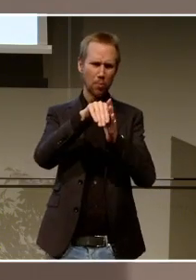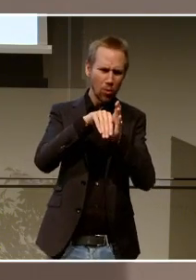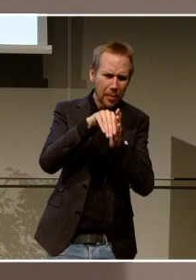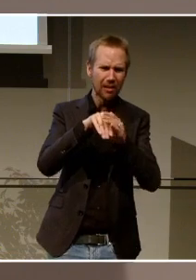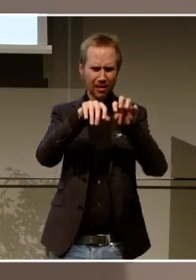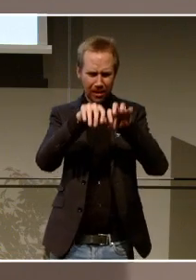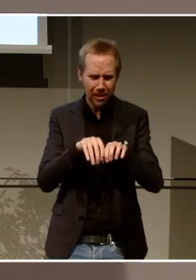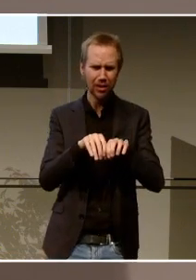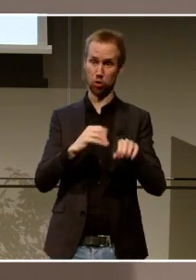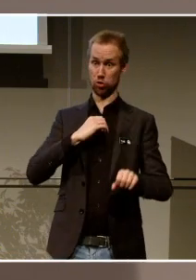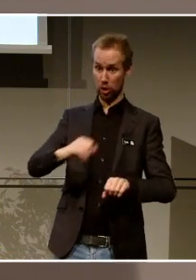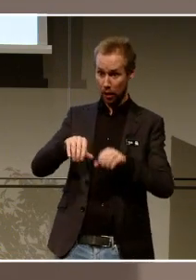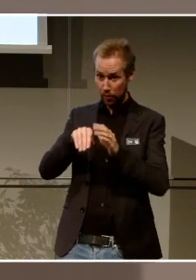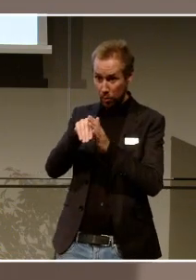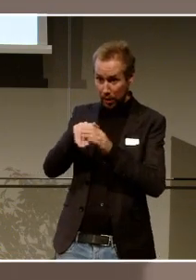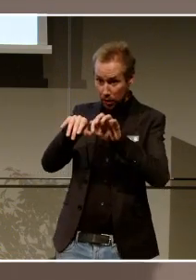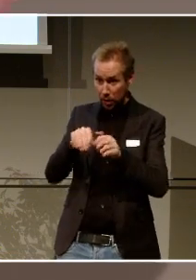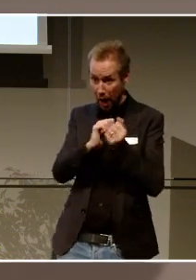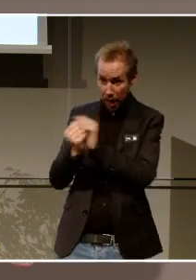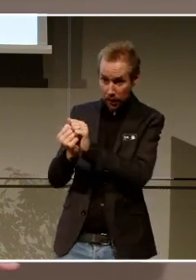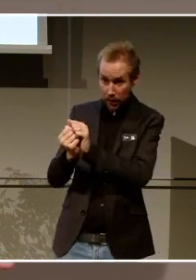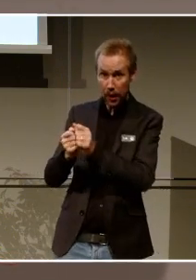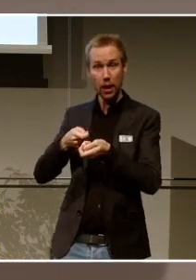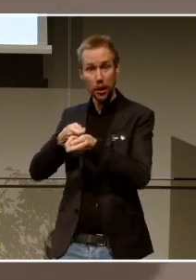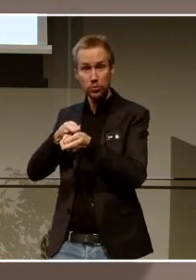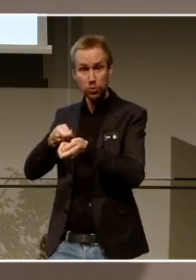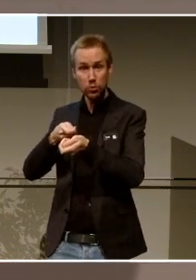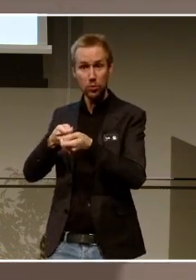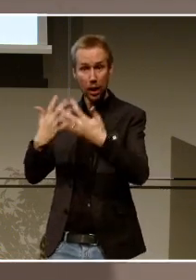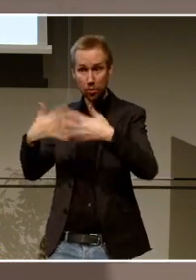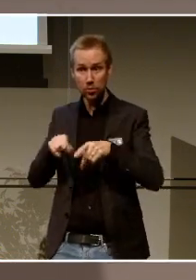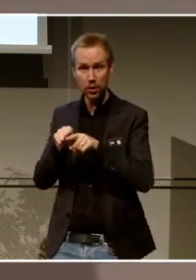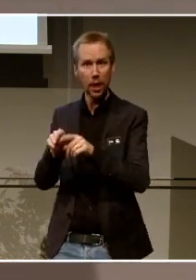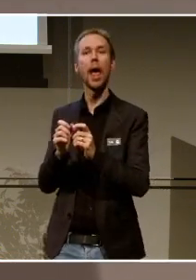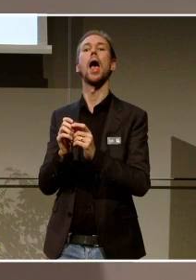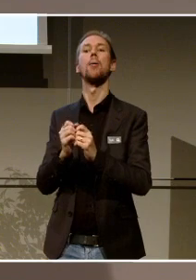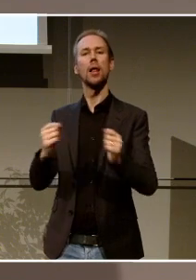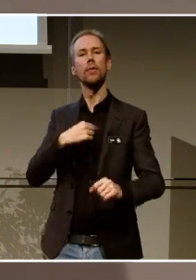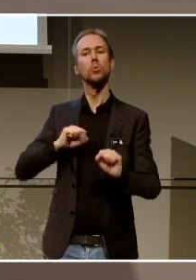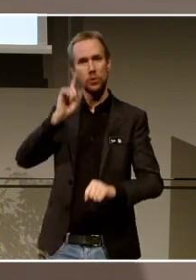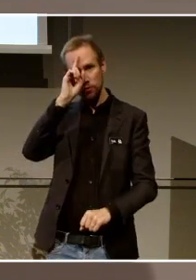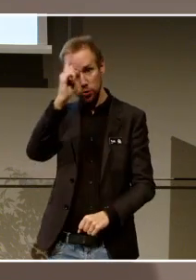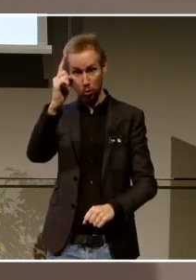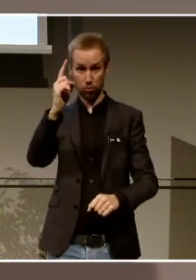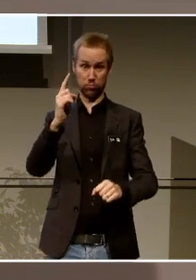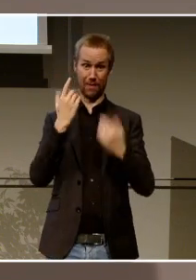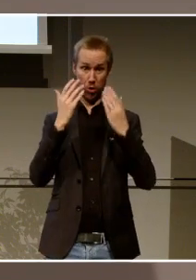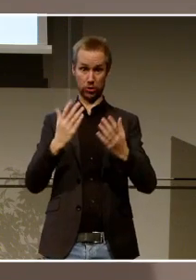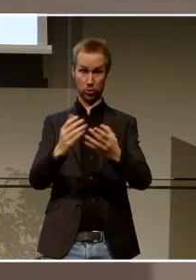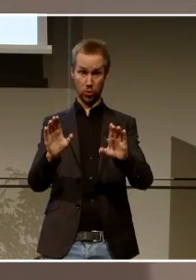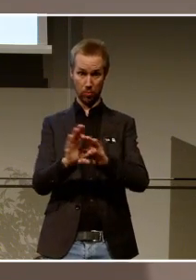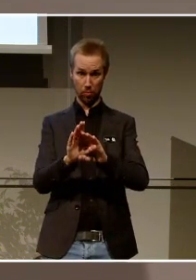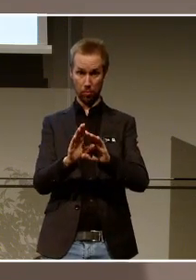om dammsugaren. Men vi behöver lära oss vad vi ska plocka bort i vardagsrummet för att dammsugaren inte ska suga upp fel